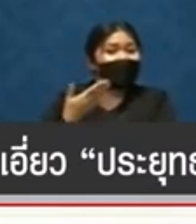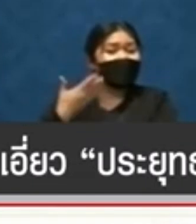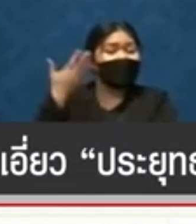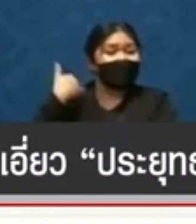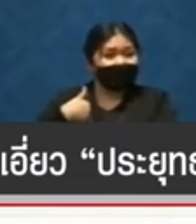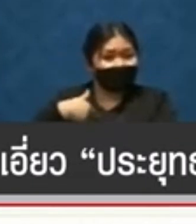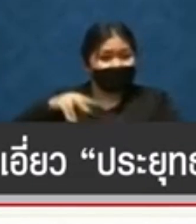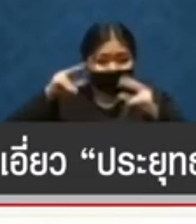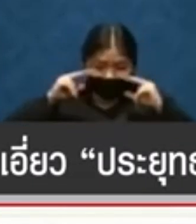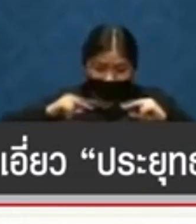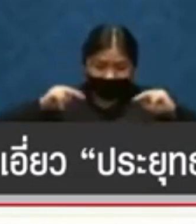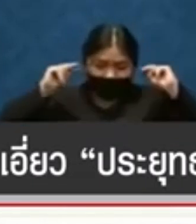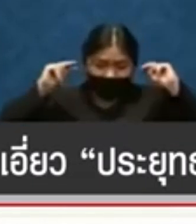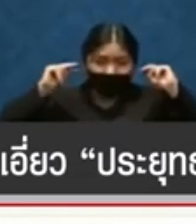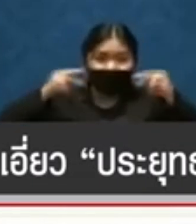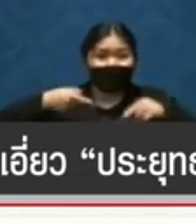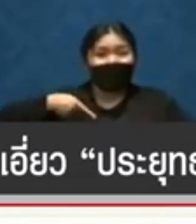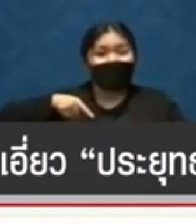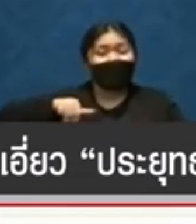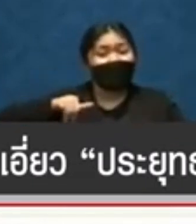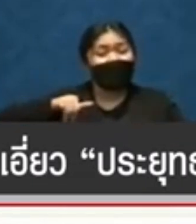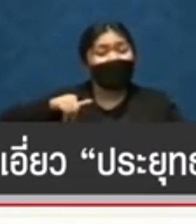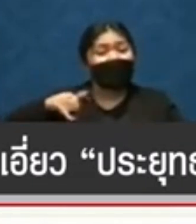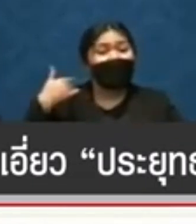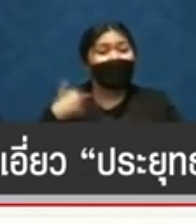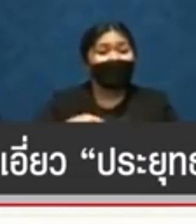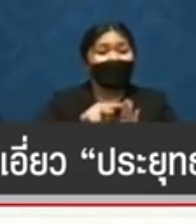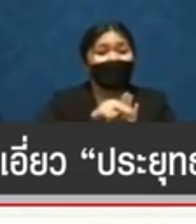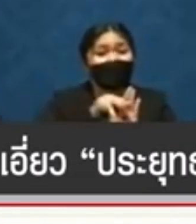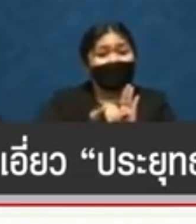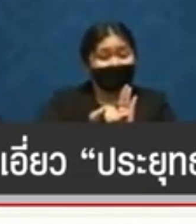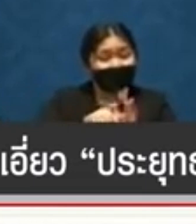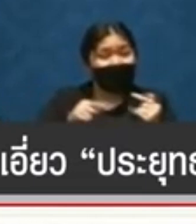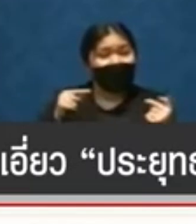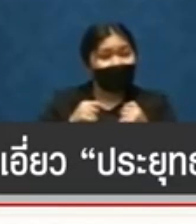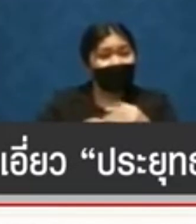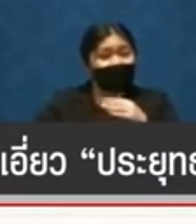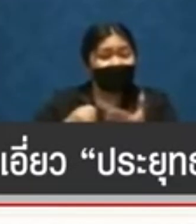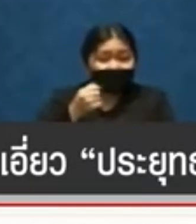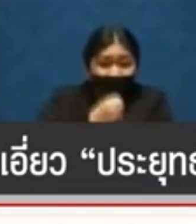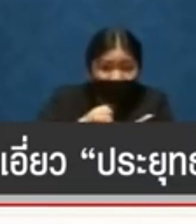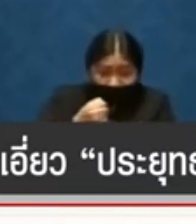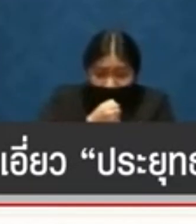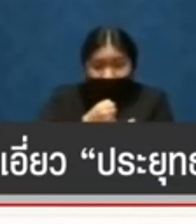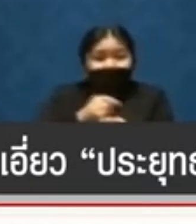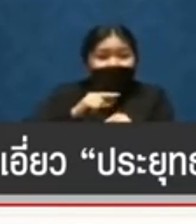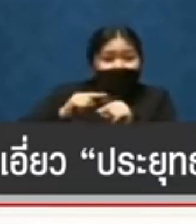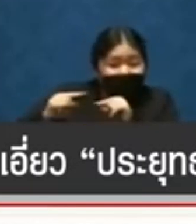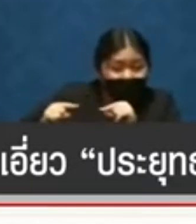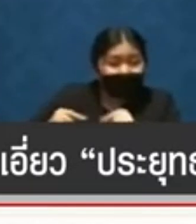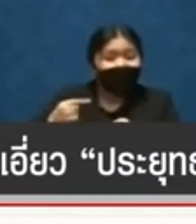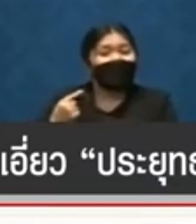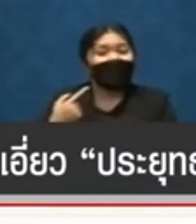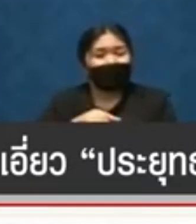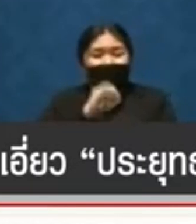อ่าถ่ายกับพลเอกประวิตรที่ป่ารอยต่อทั้งหมดเนี้ยมันโยงกันหมดเลยว่าพวกคุณรู้จักจีนเทาอันนี้เราจะมารวมกล่าวแล้ว